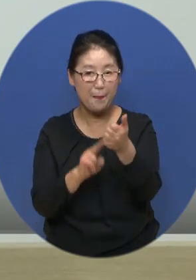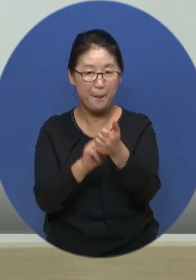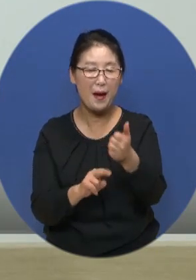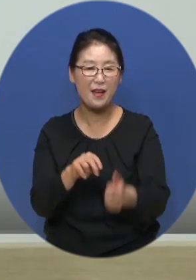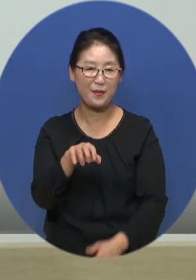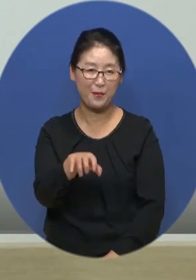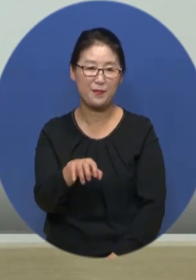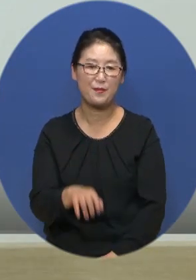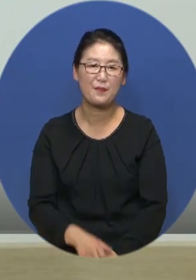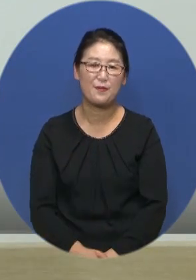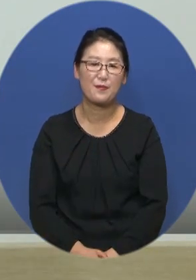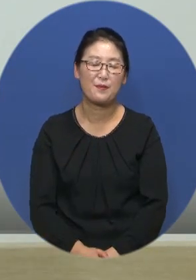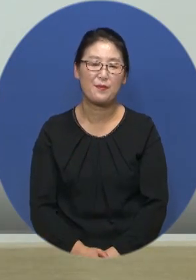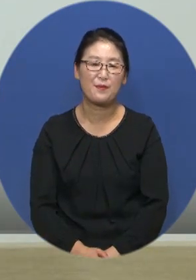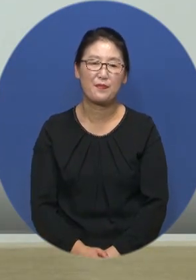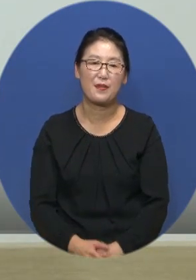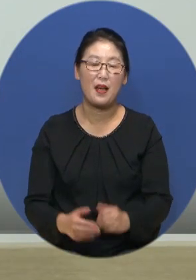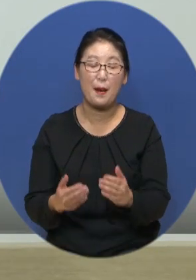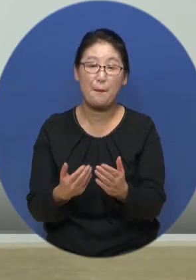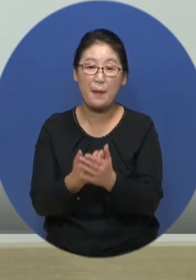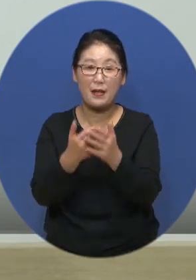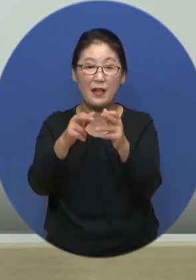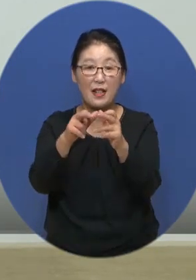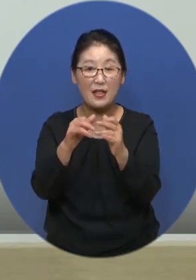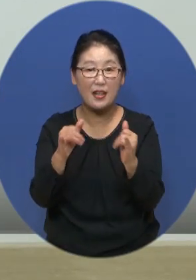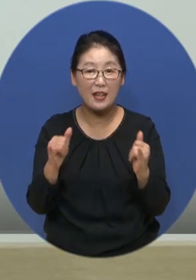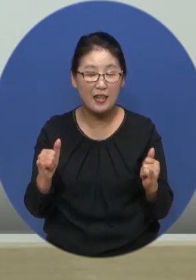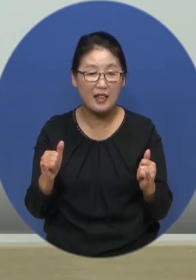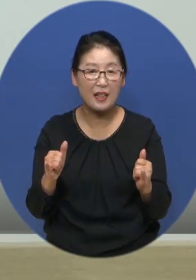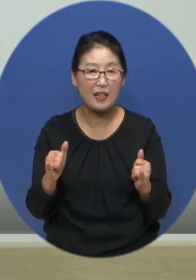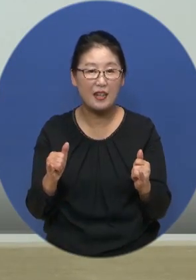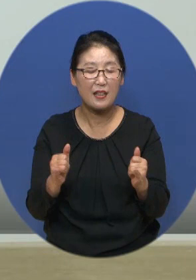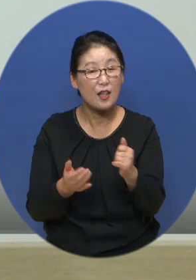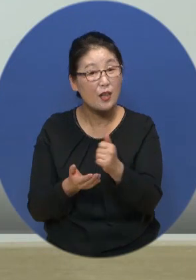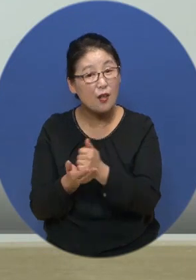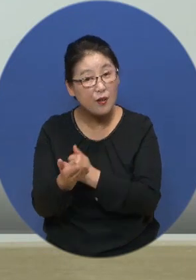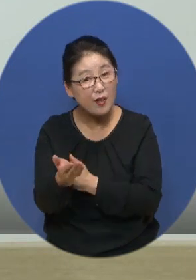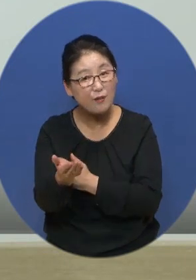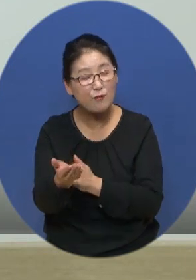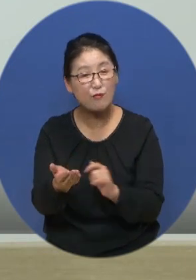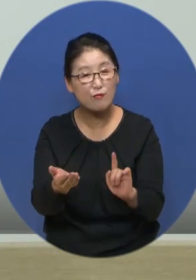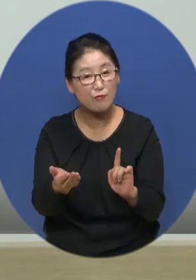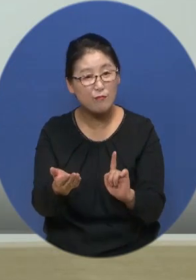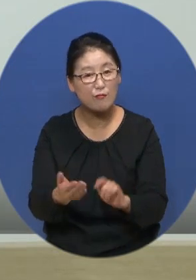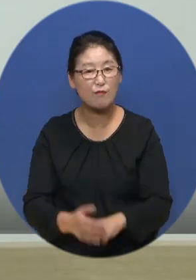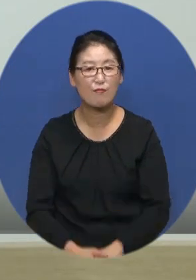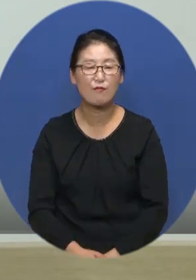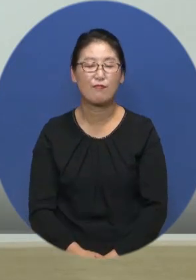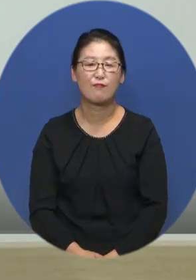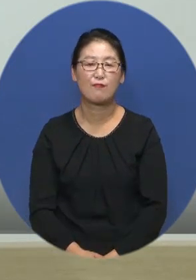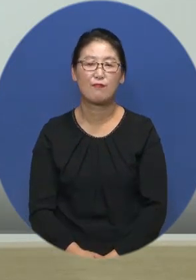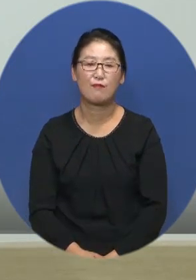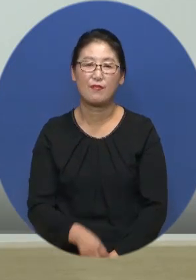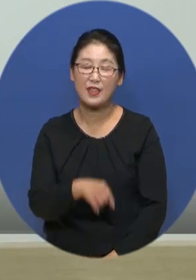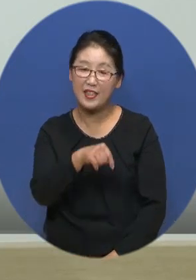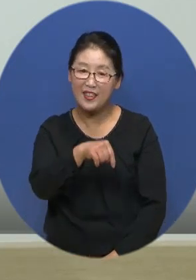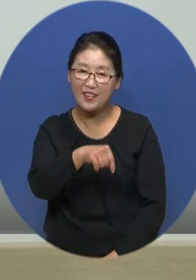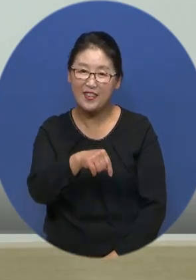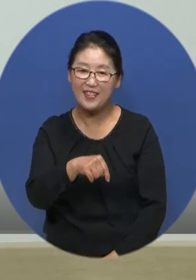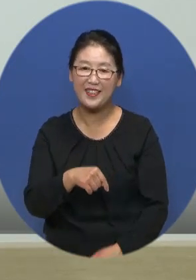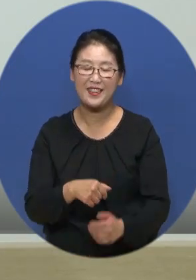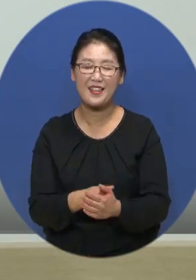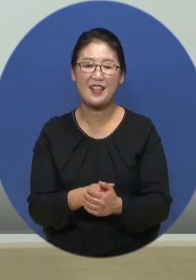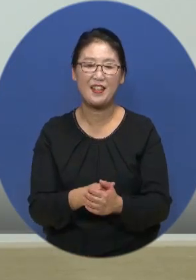일로 인해서 발달 장애인들에게 일어난 변화가 있다면 어떤 게 있을까요? 우선 우리 애들은 회사 오는 걸 되게